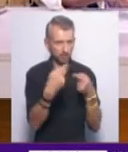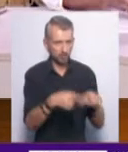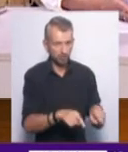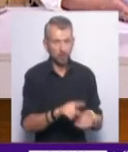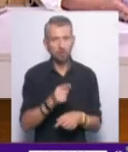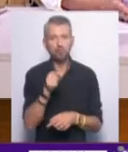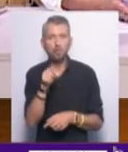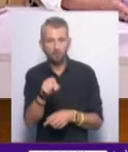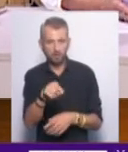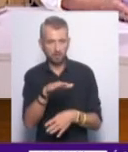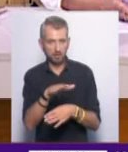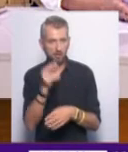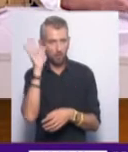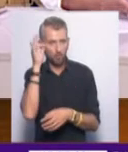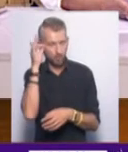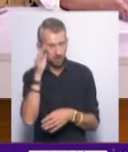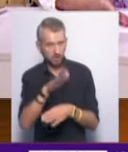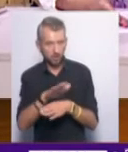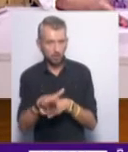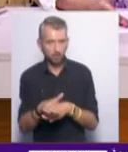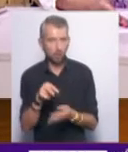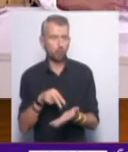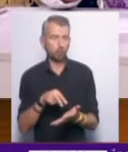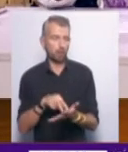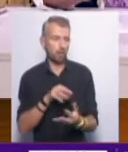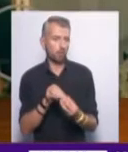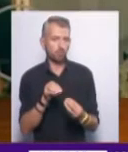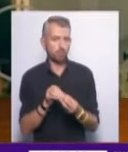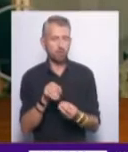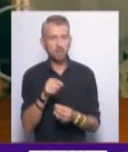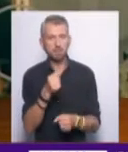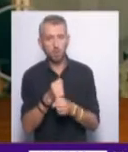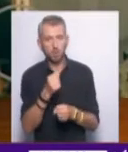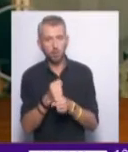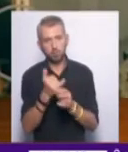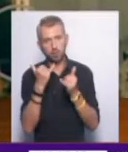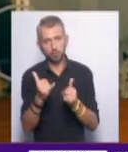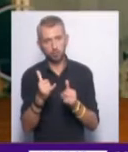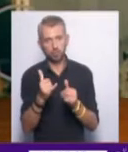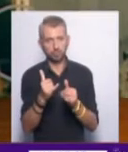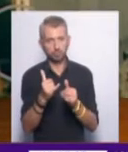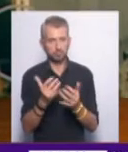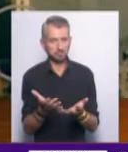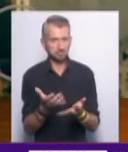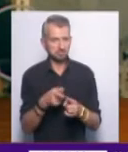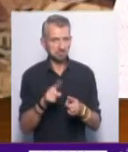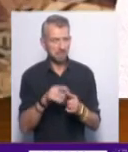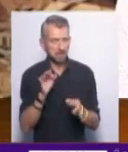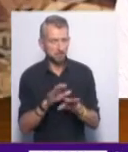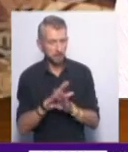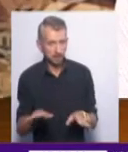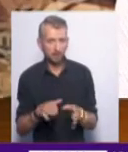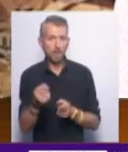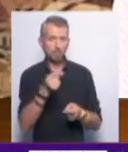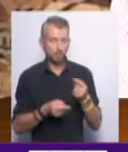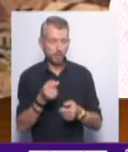чого ці комерційні вже тепер кіоски стоять і їм роблять якісь привілегії. Це несправедливо.